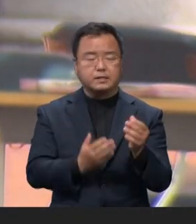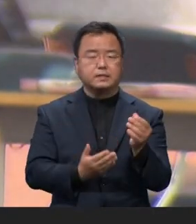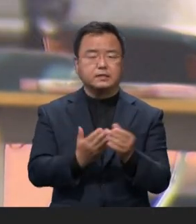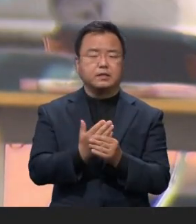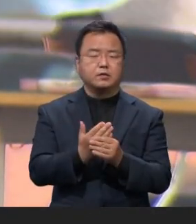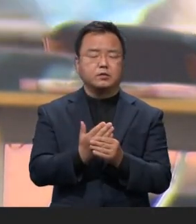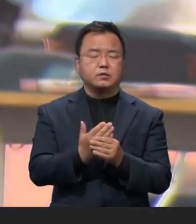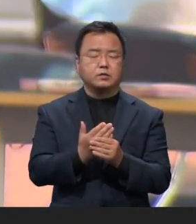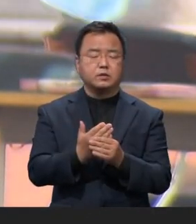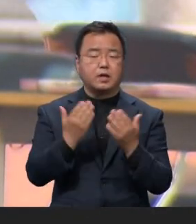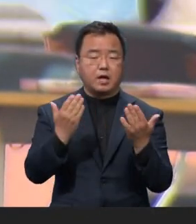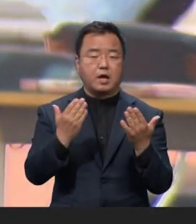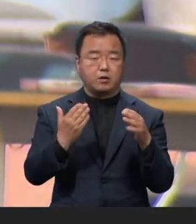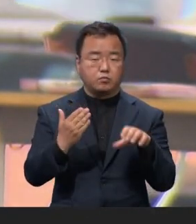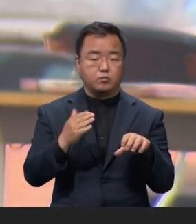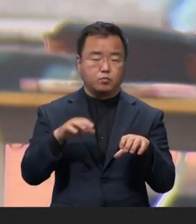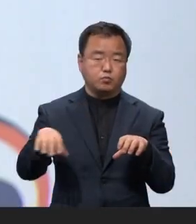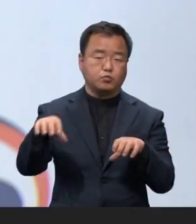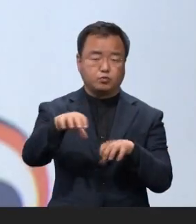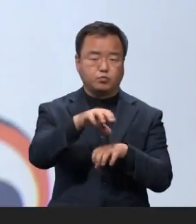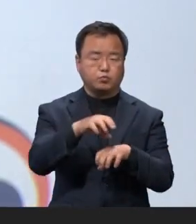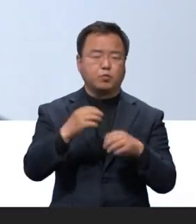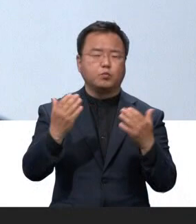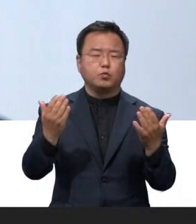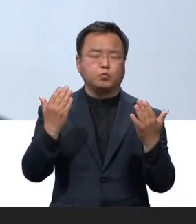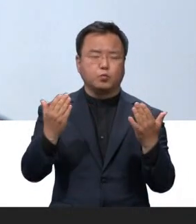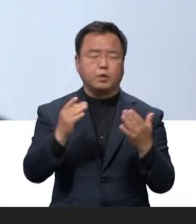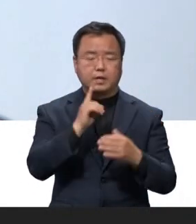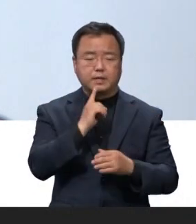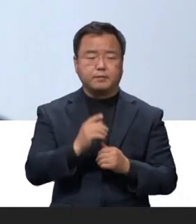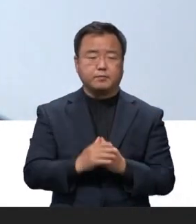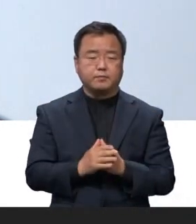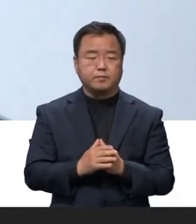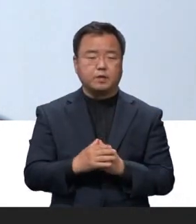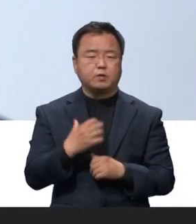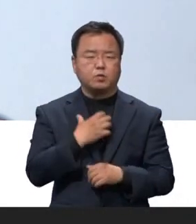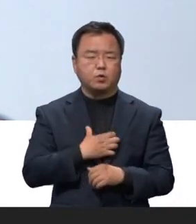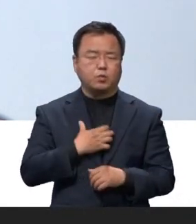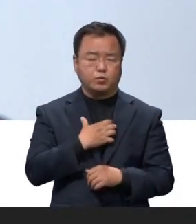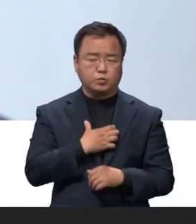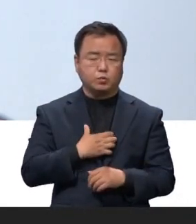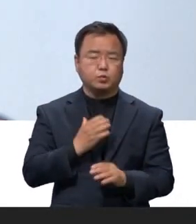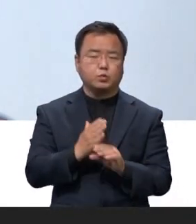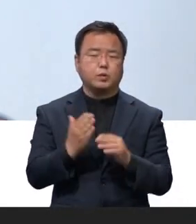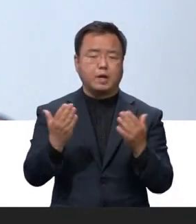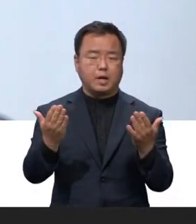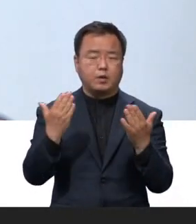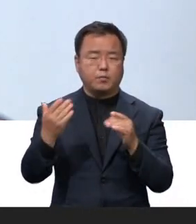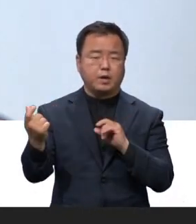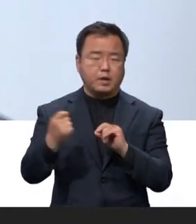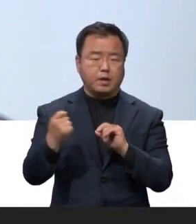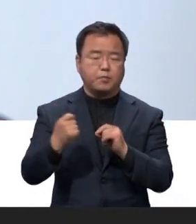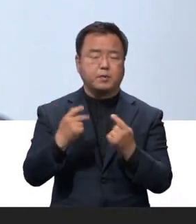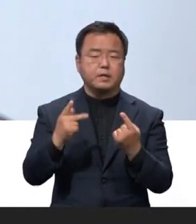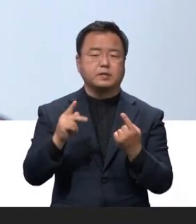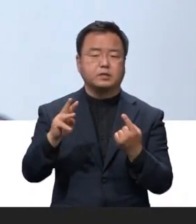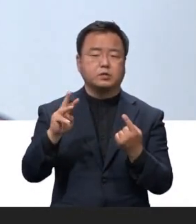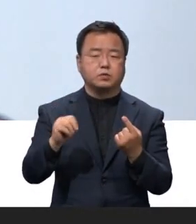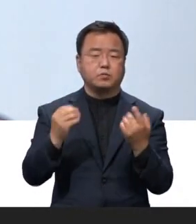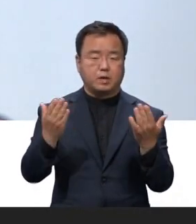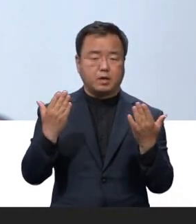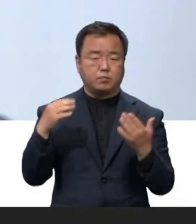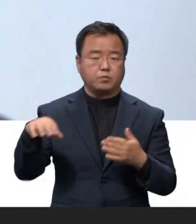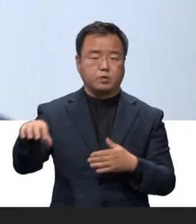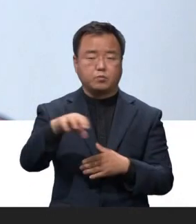교육기관입니다 브라인 증폭되는 인근 학교 반경 1km 이내 잉글 학교에 원하는